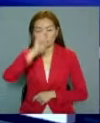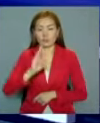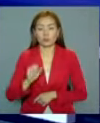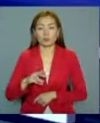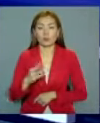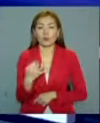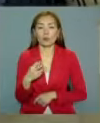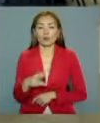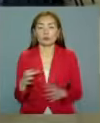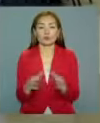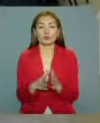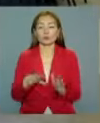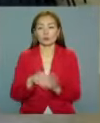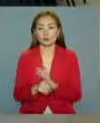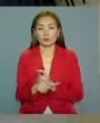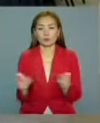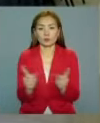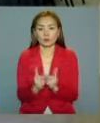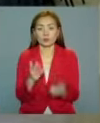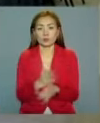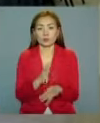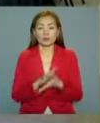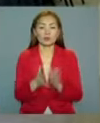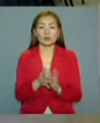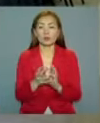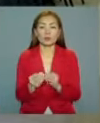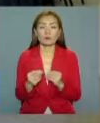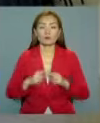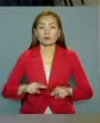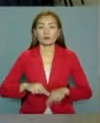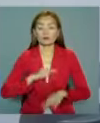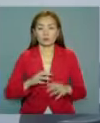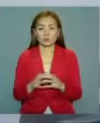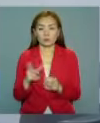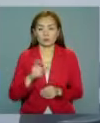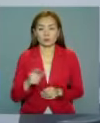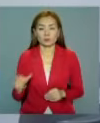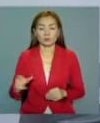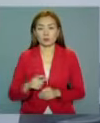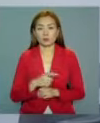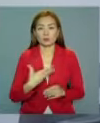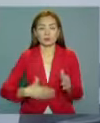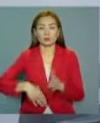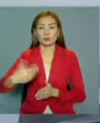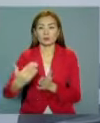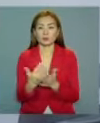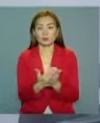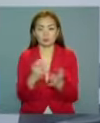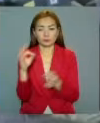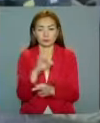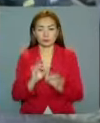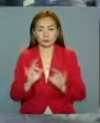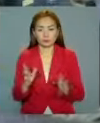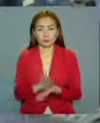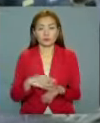Қазақтелеком акционерлік қоғамының филиалында болып ұжыммен кездесті. Іс-шара барысында үгіт-насихат тобының мүшелері үміткерлердің сайлауалды бағдарламасы